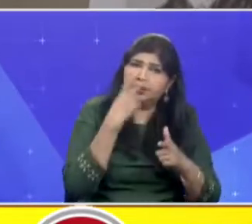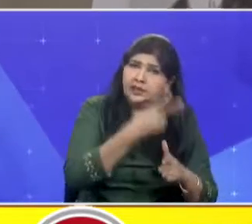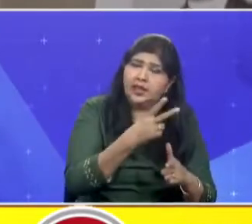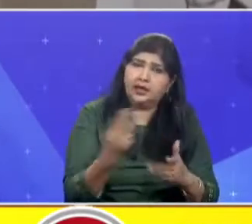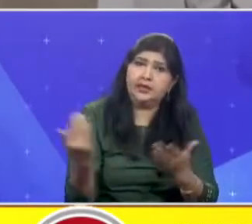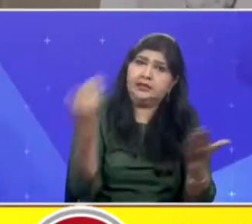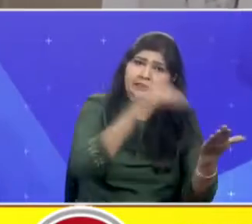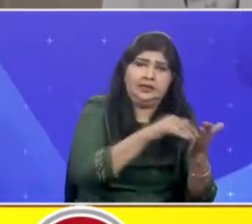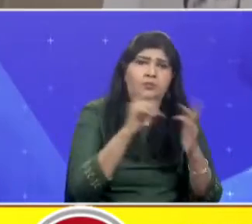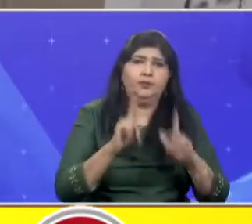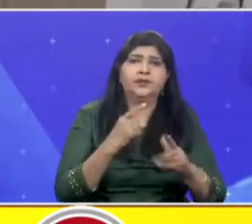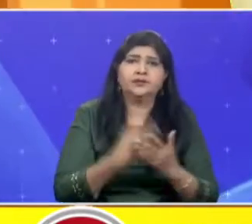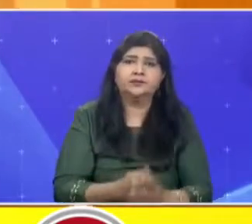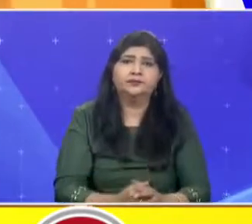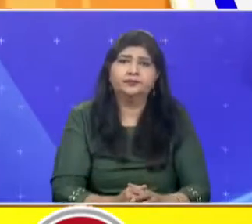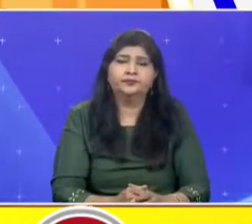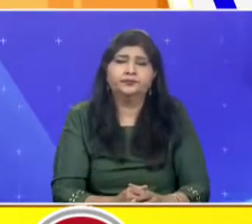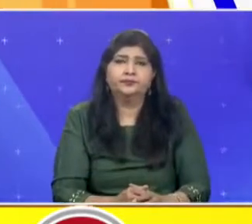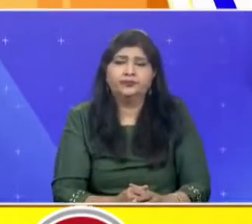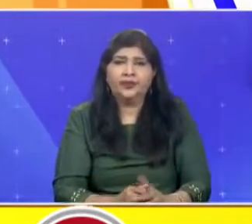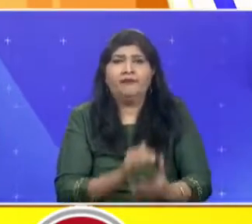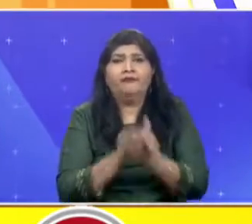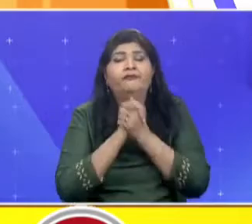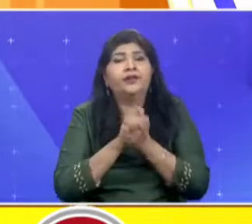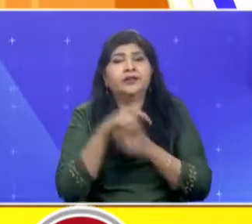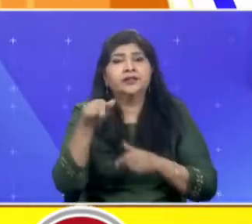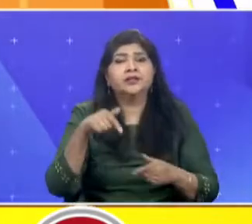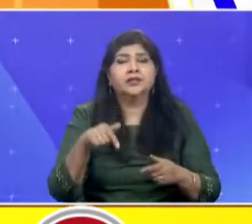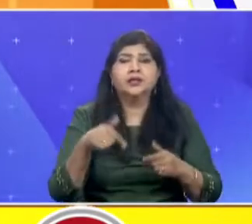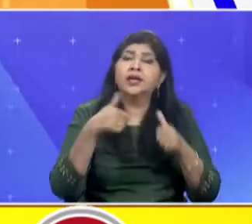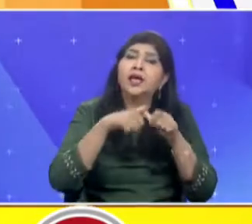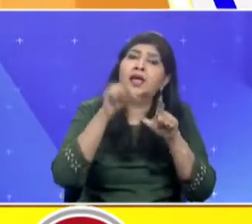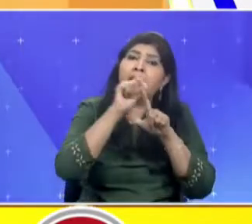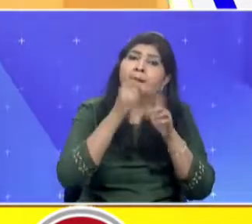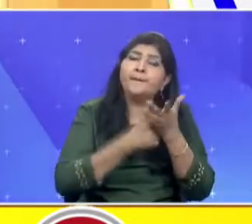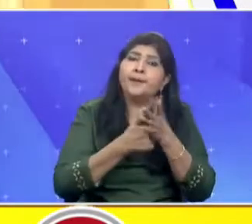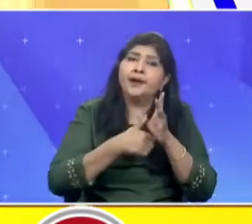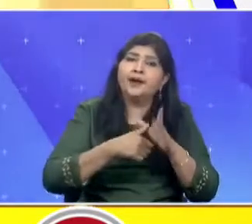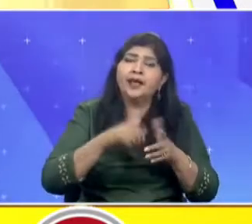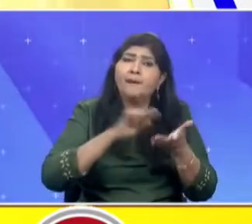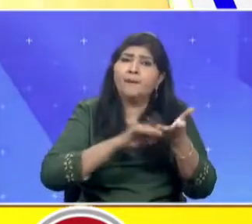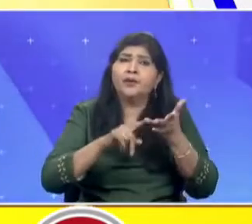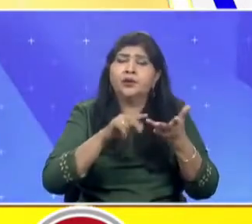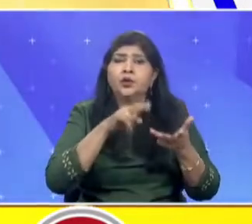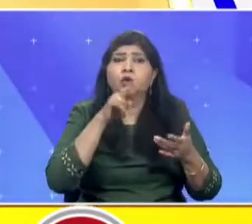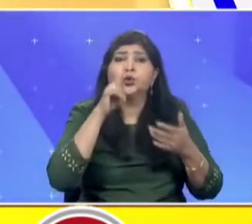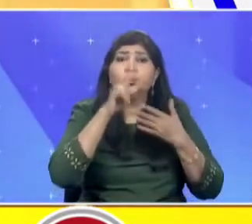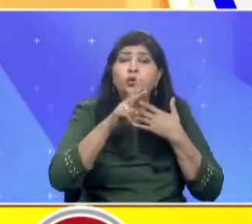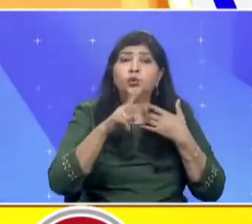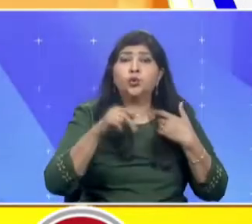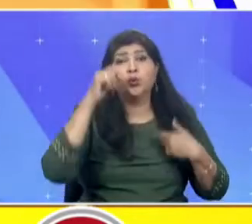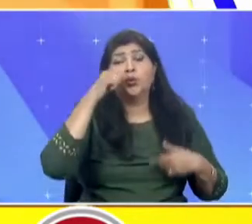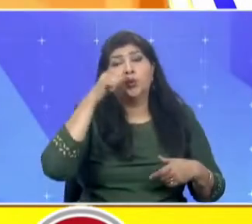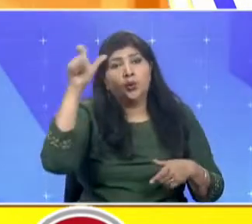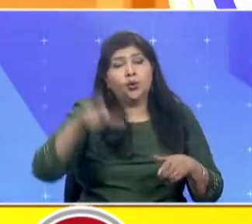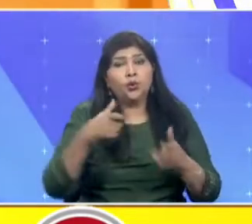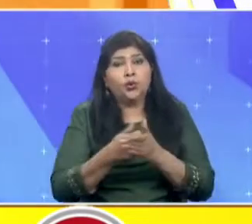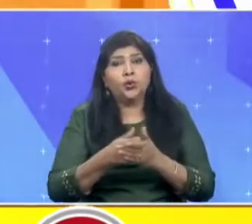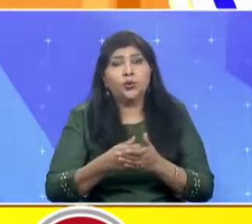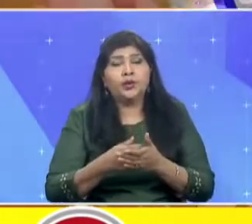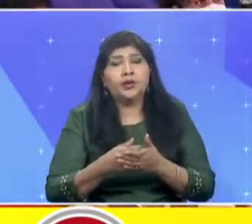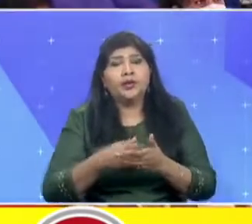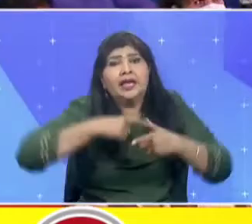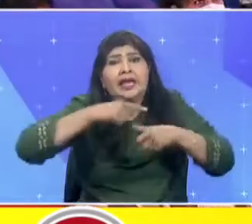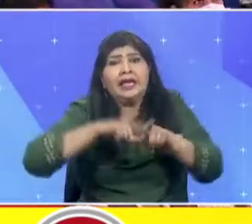देखने जरूर जाइएगा। साथियों, अप्रैल के महीने में हम दो महान विभूतियों की जयंती भी